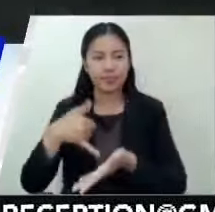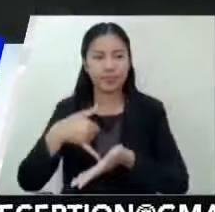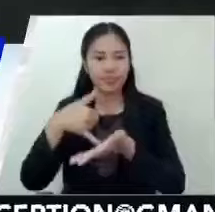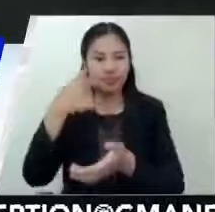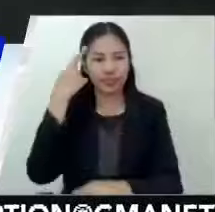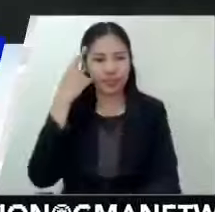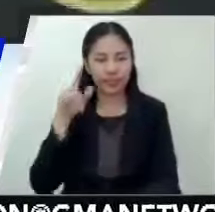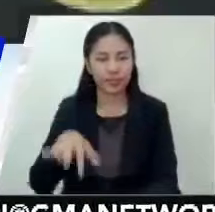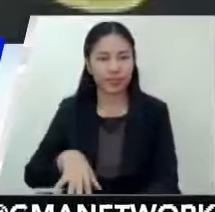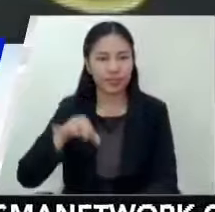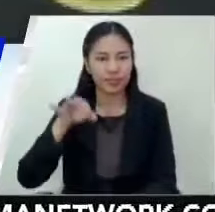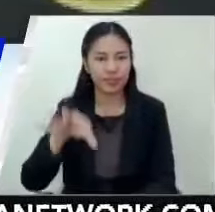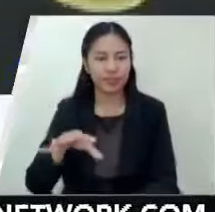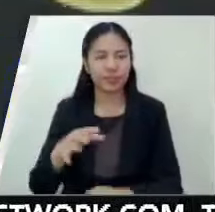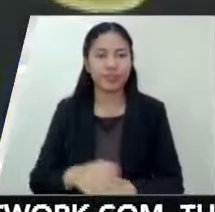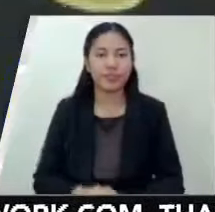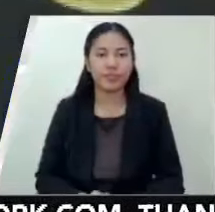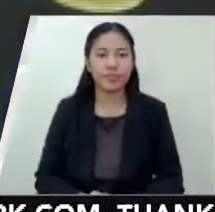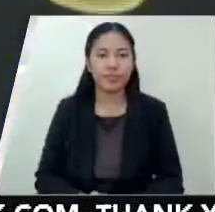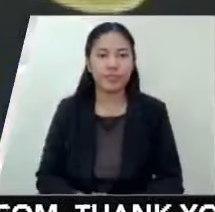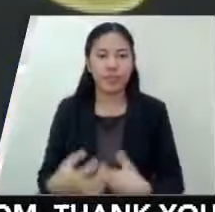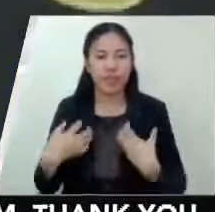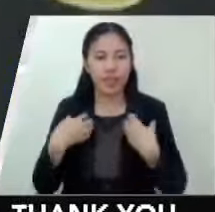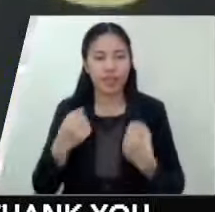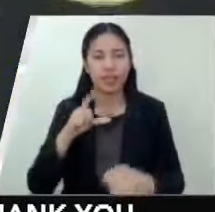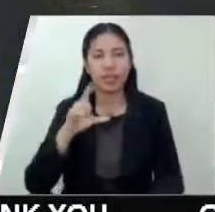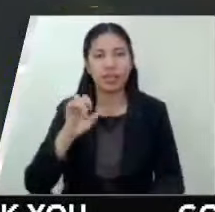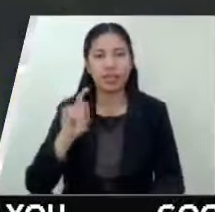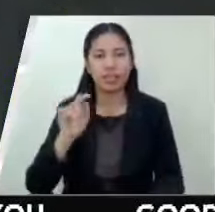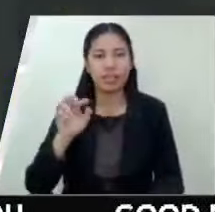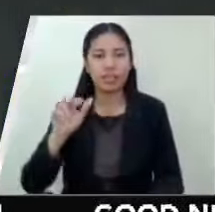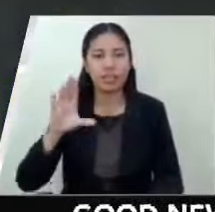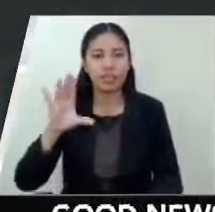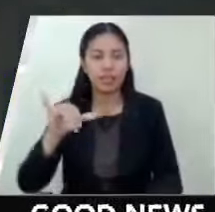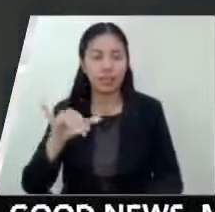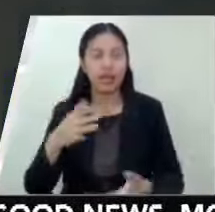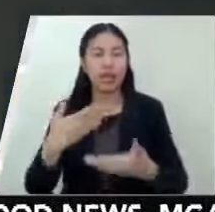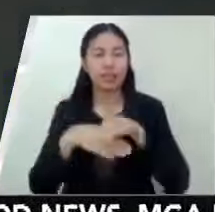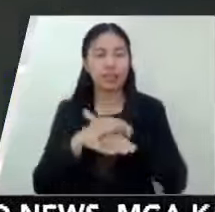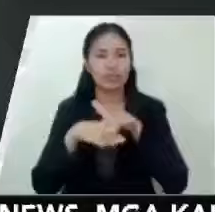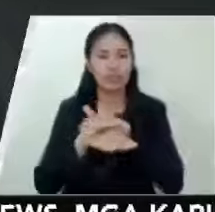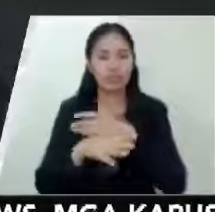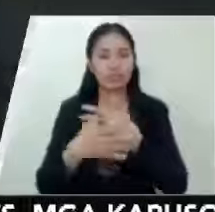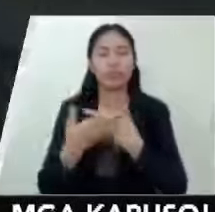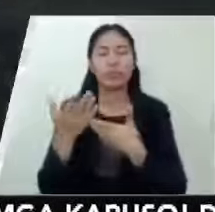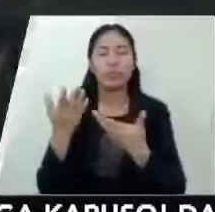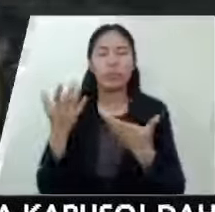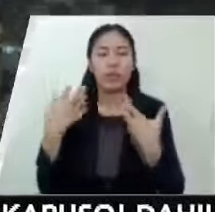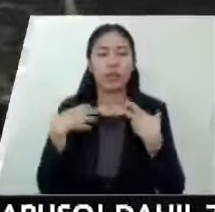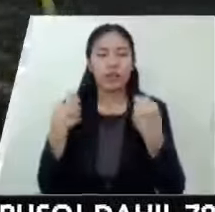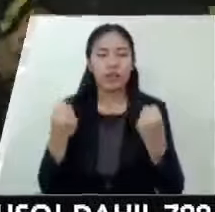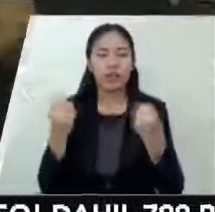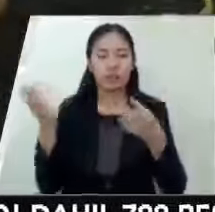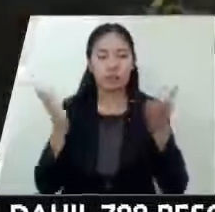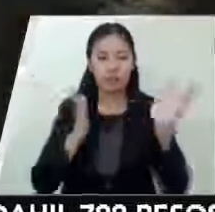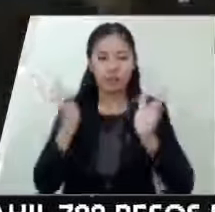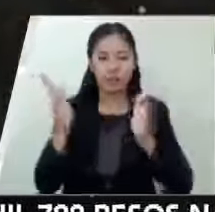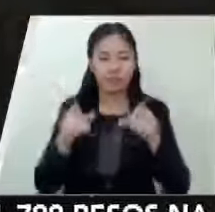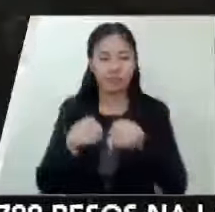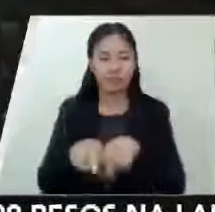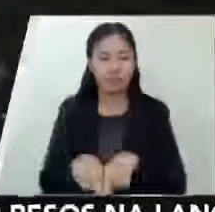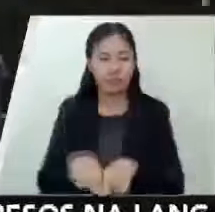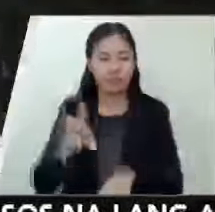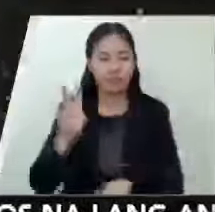sa health literacy at promotion ng access to health services. Pitong citations din ang ginawad sa pitupang alumni na